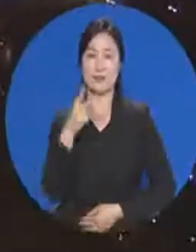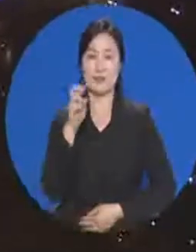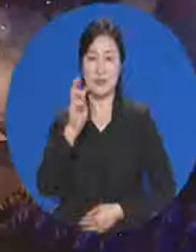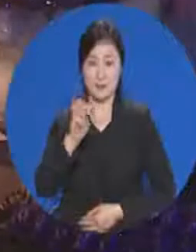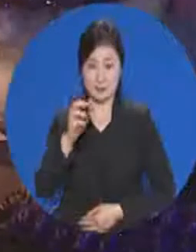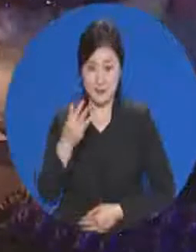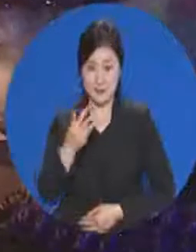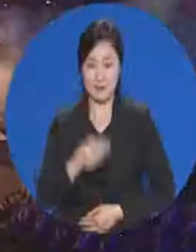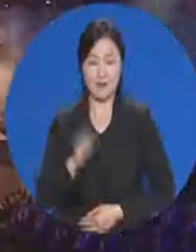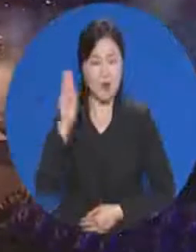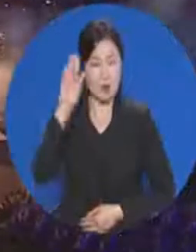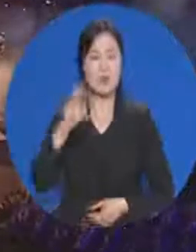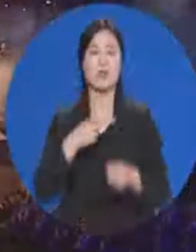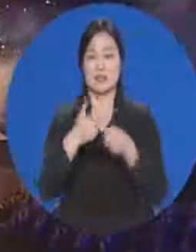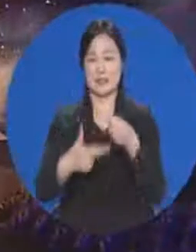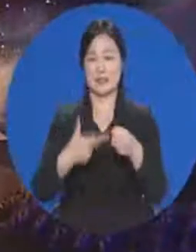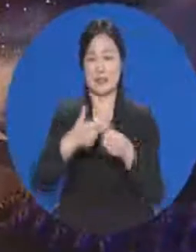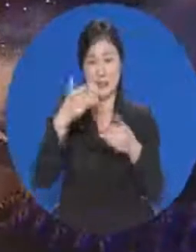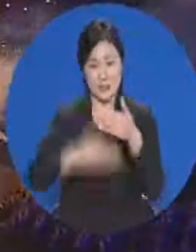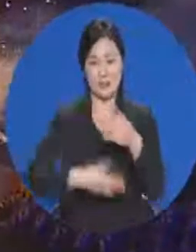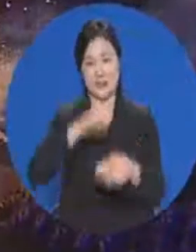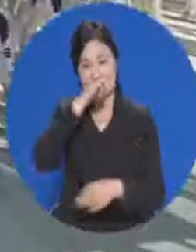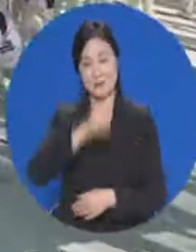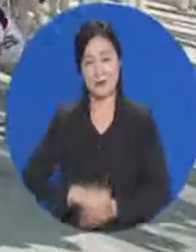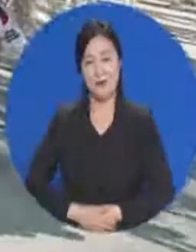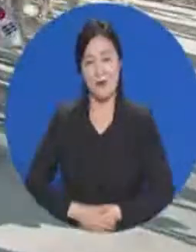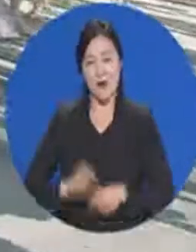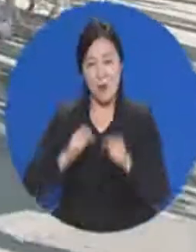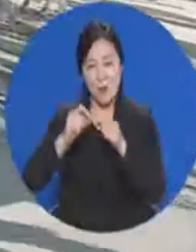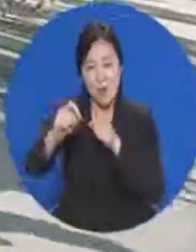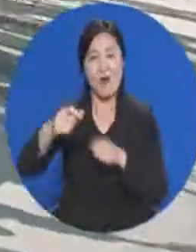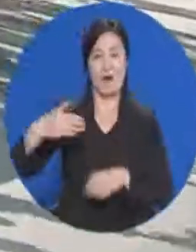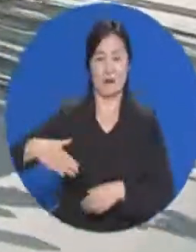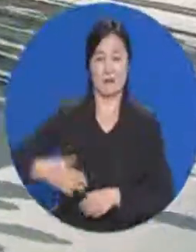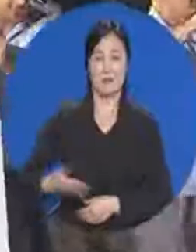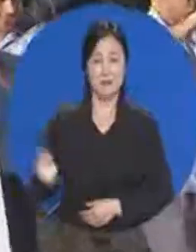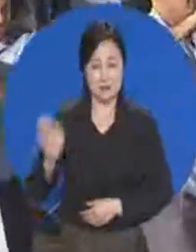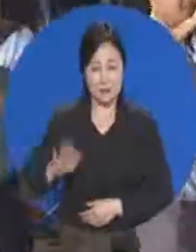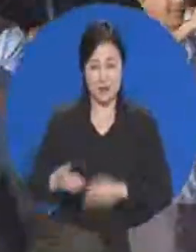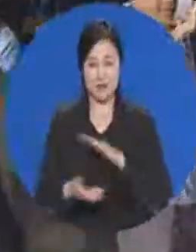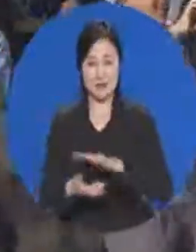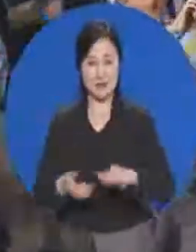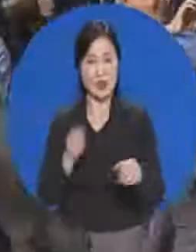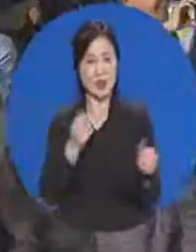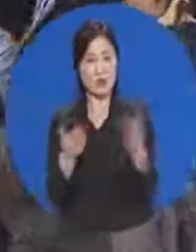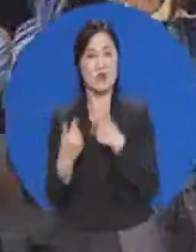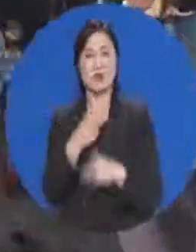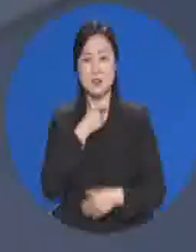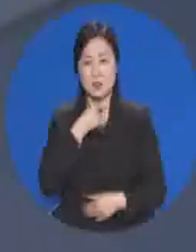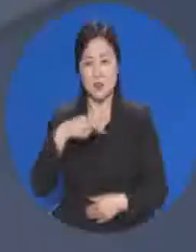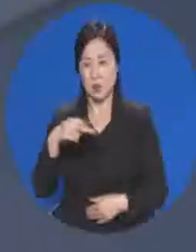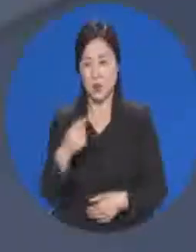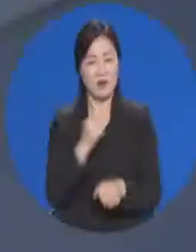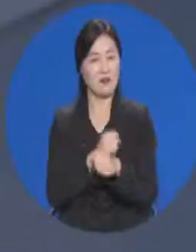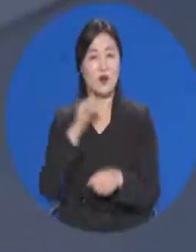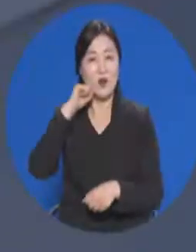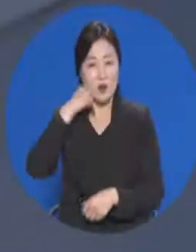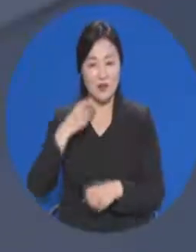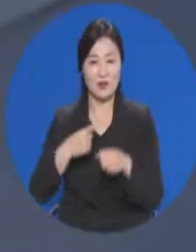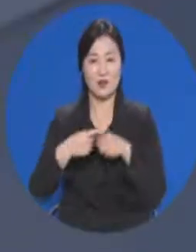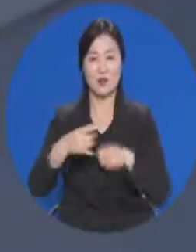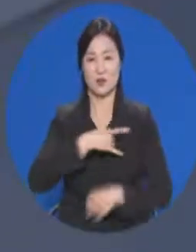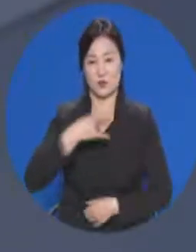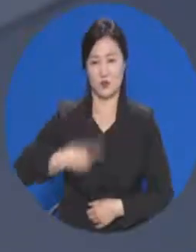2038년, 앞으로 17년이 남았습니다. 한참 남았지만 그 전에는 유치하려야 할 수도 없습니다. 내년